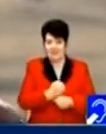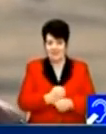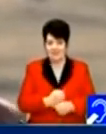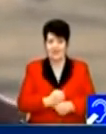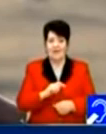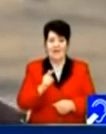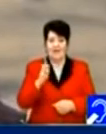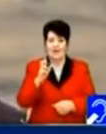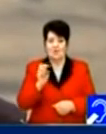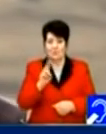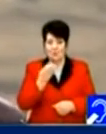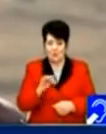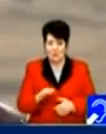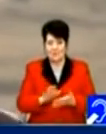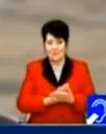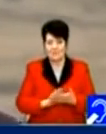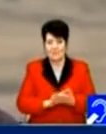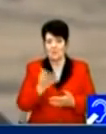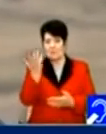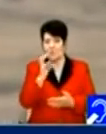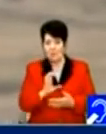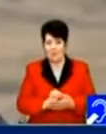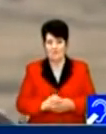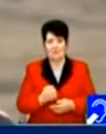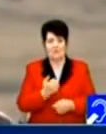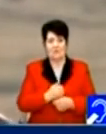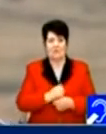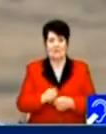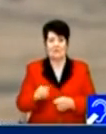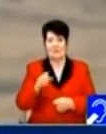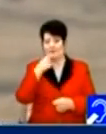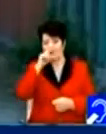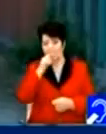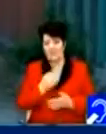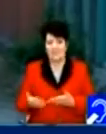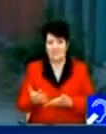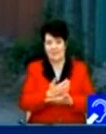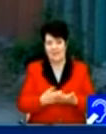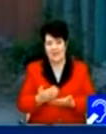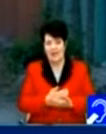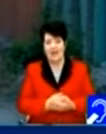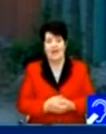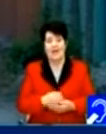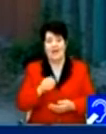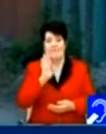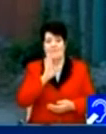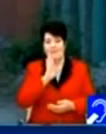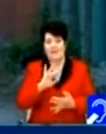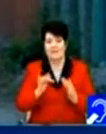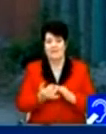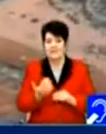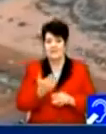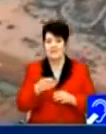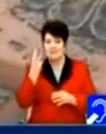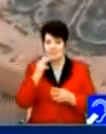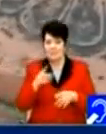și butoi să-l spăl, și poama să o zdrobesc, și hlujane să-i grămădesc, cam căpriță. Viața femeilor de la țară este mult